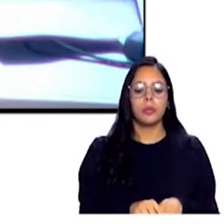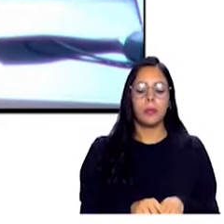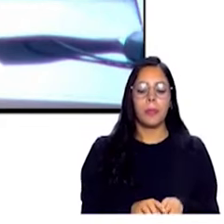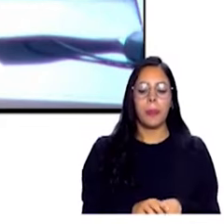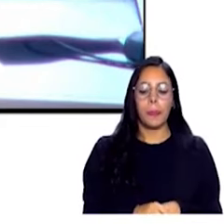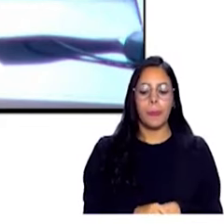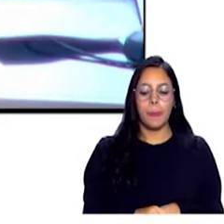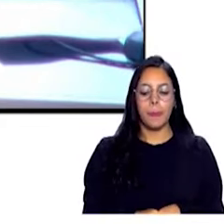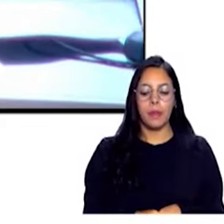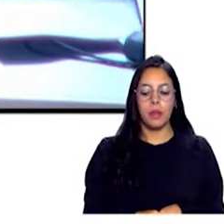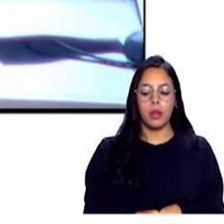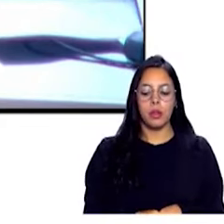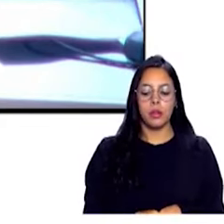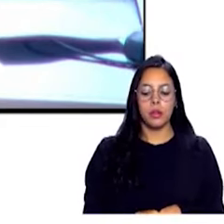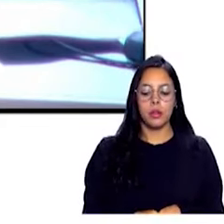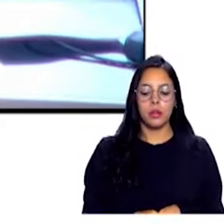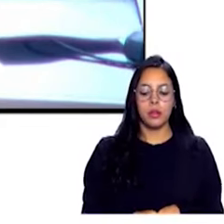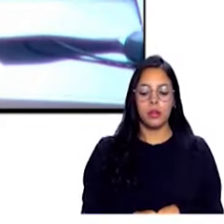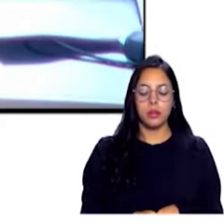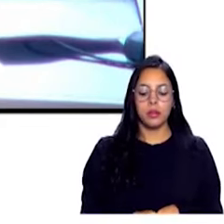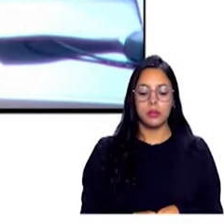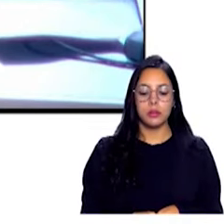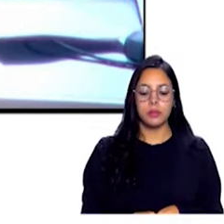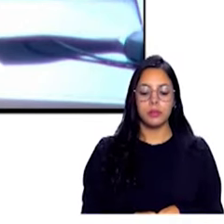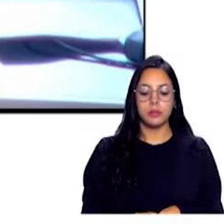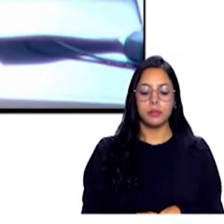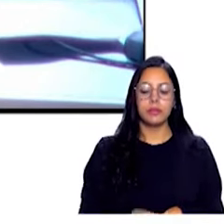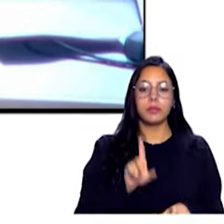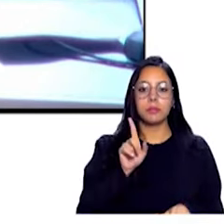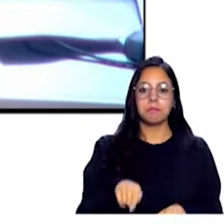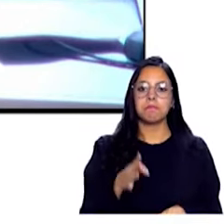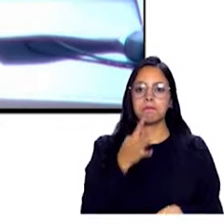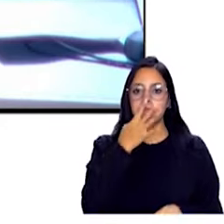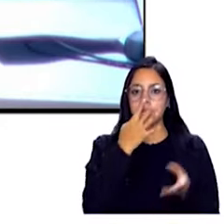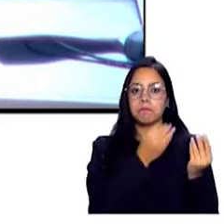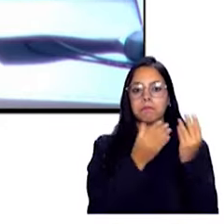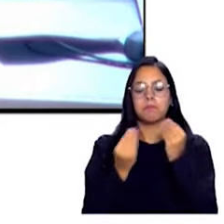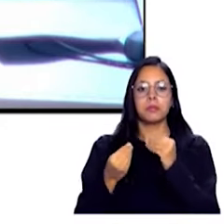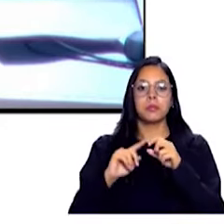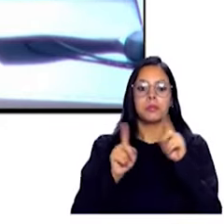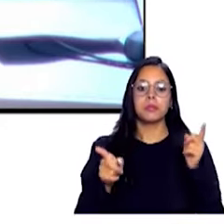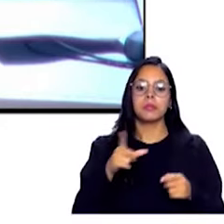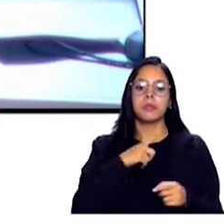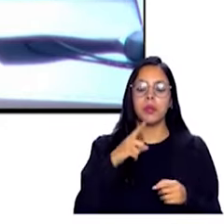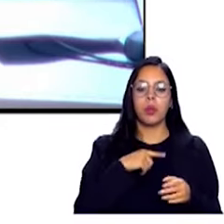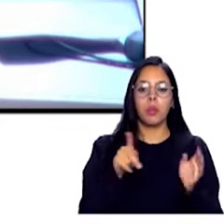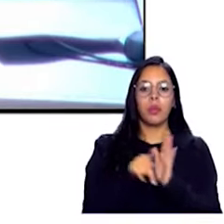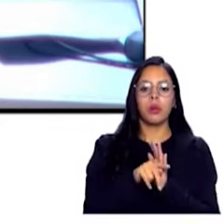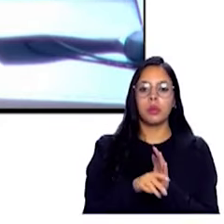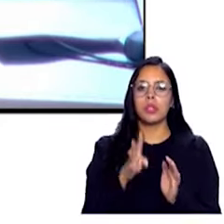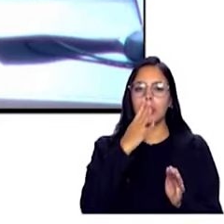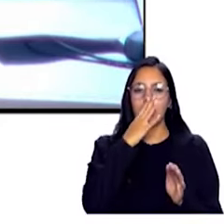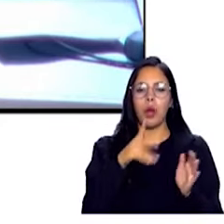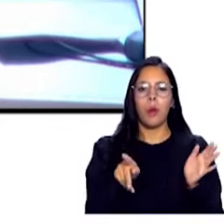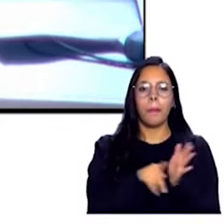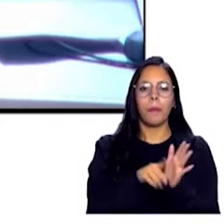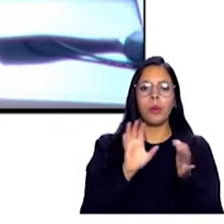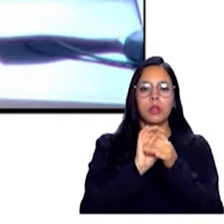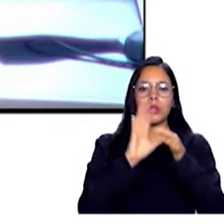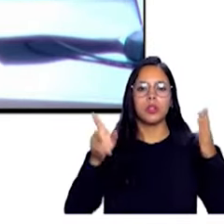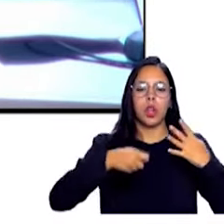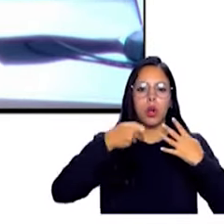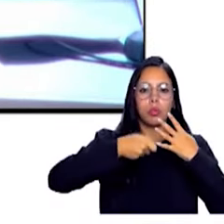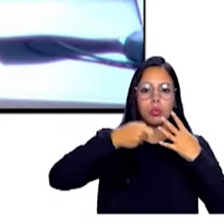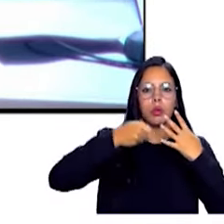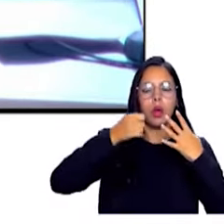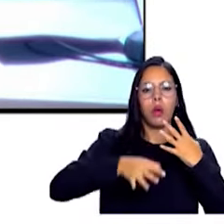parler dei les questions qui sont d'intérêt Pour unifier la jurisprudence ET troisi tout ce